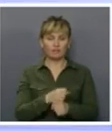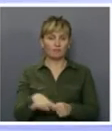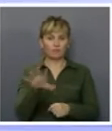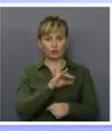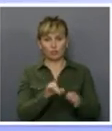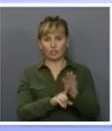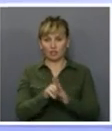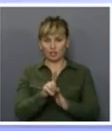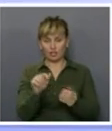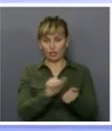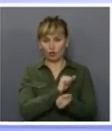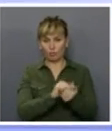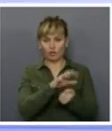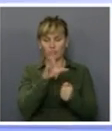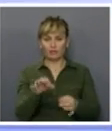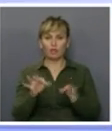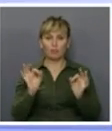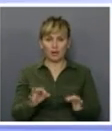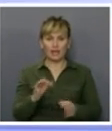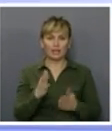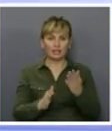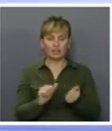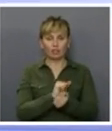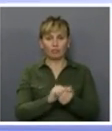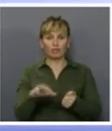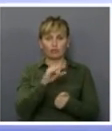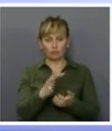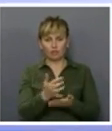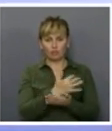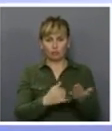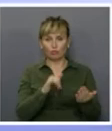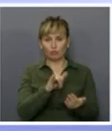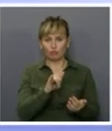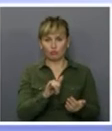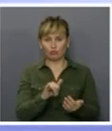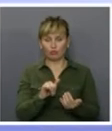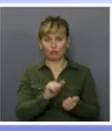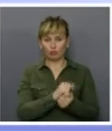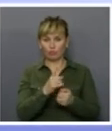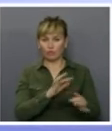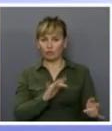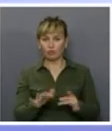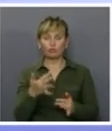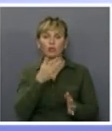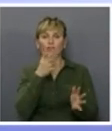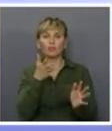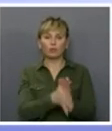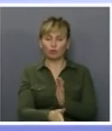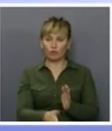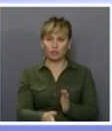изначально. Документально все правильно, если он изначально все будет собирать, у него на одну бюрократию уходит столько времени и затрат,